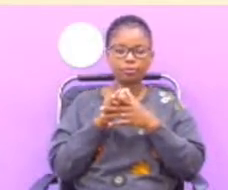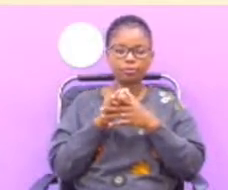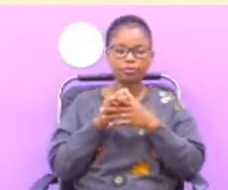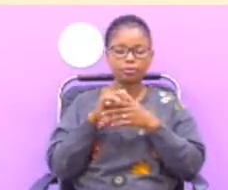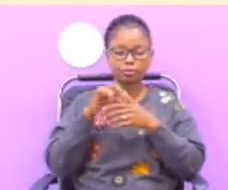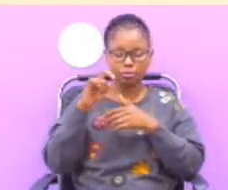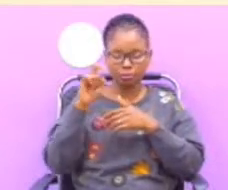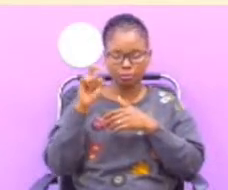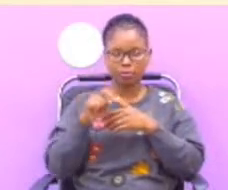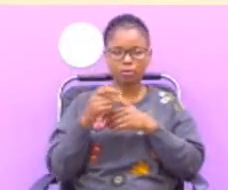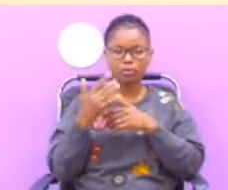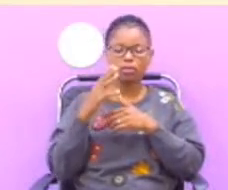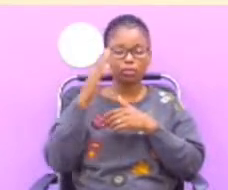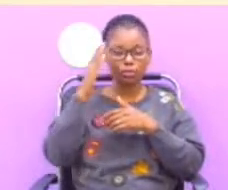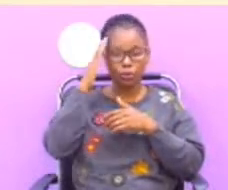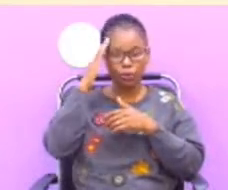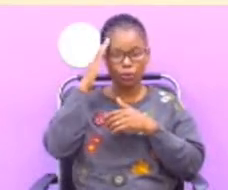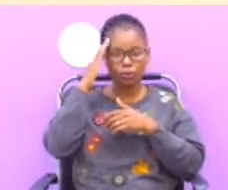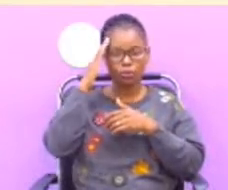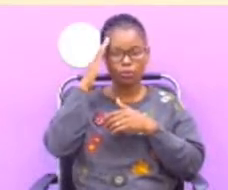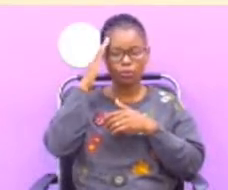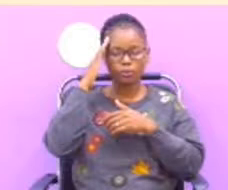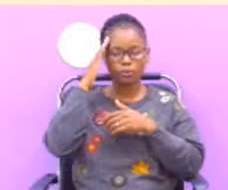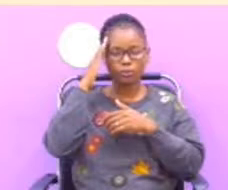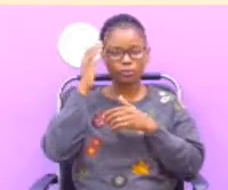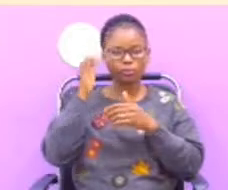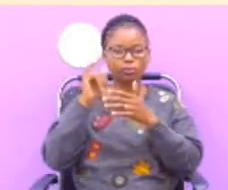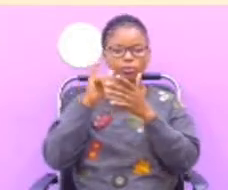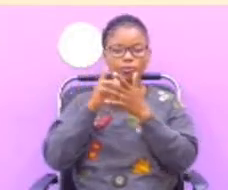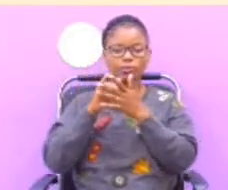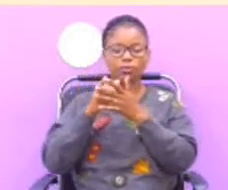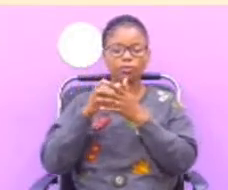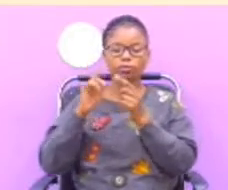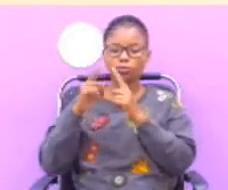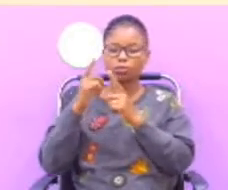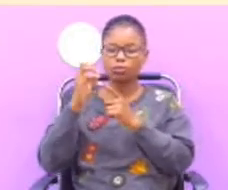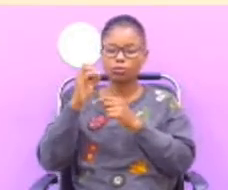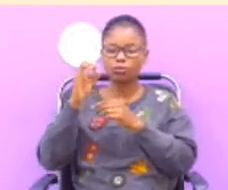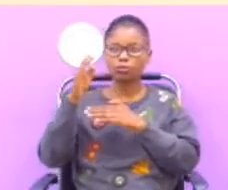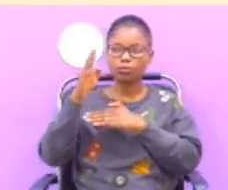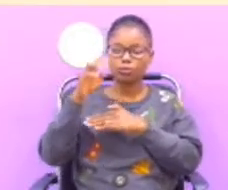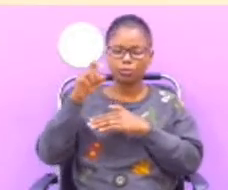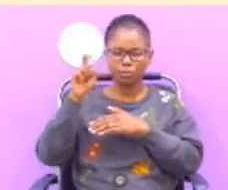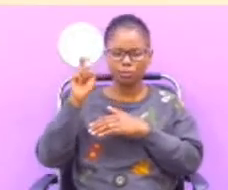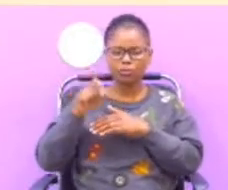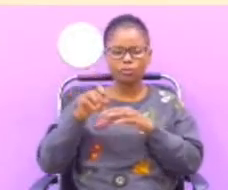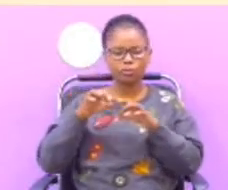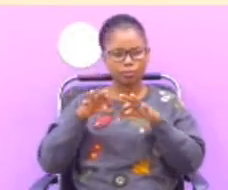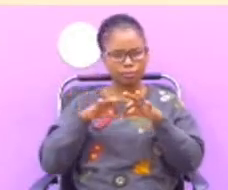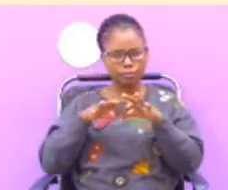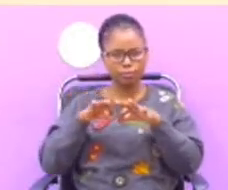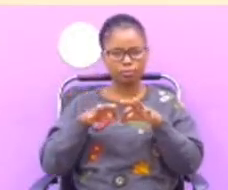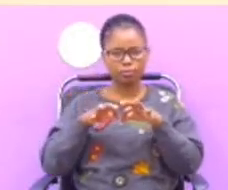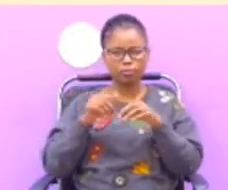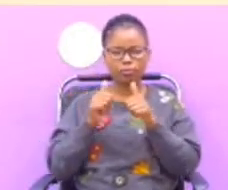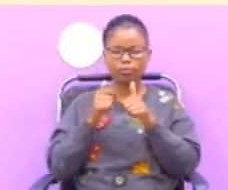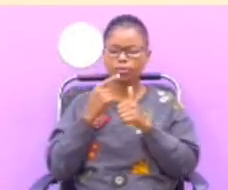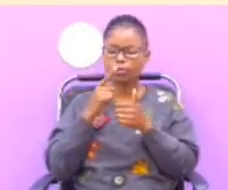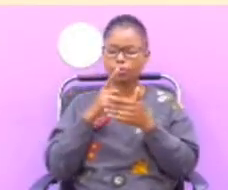menye ni urendwo menye uhotani wa ngai uri utari ni urendwo umenye hinya wa ngai uri